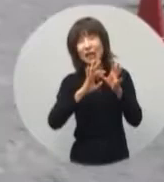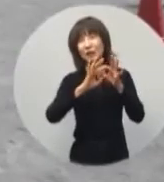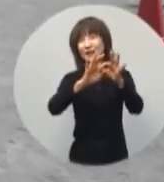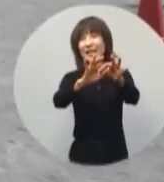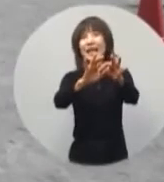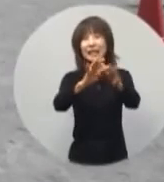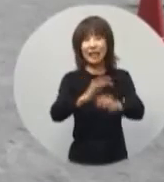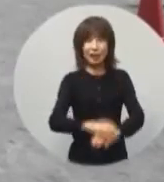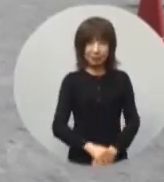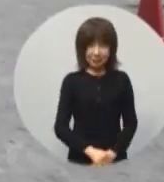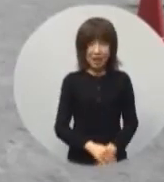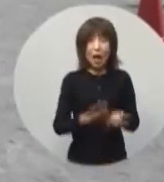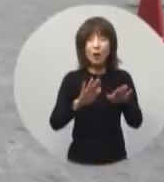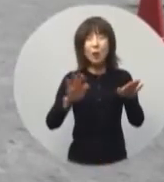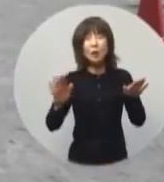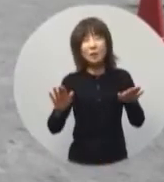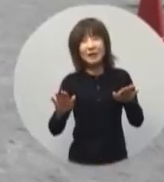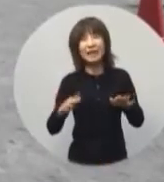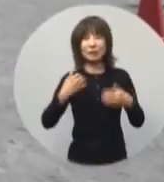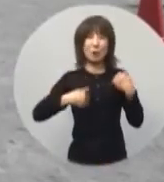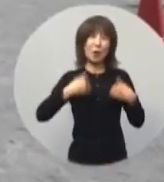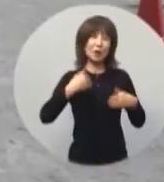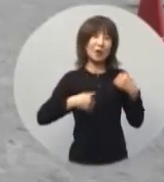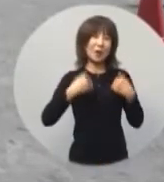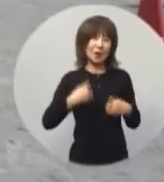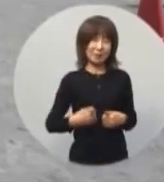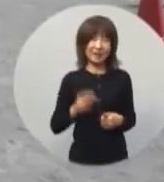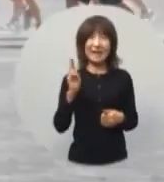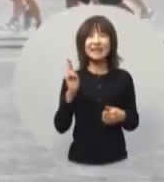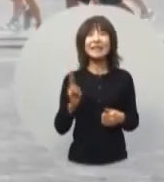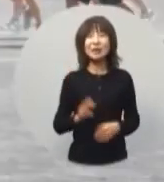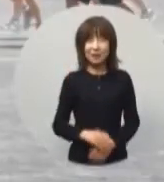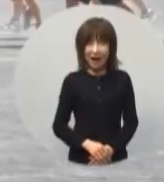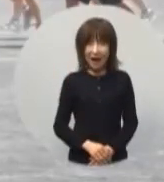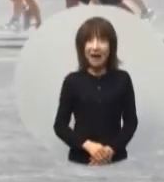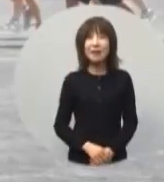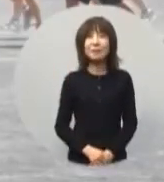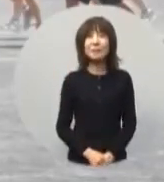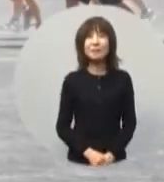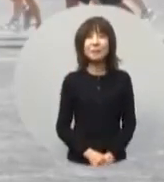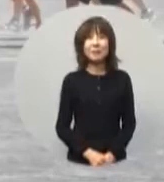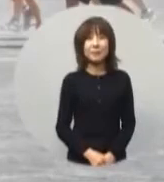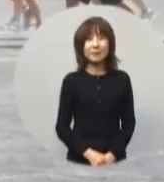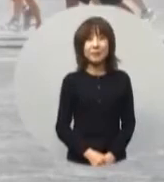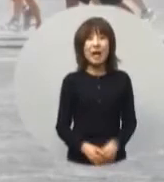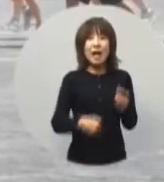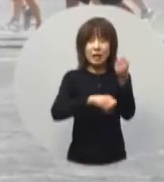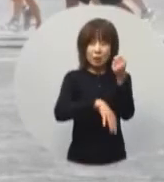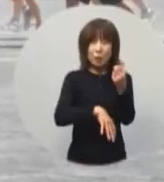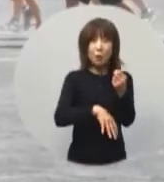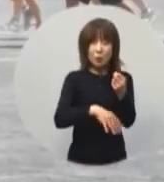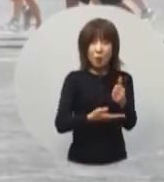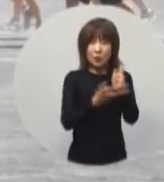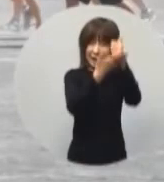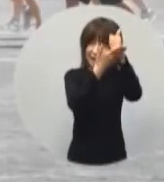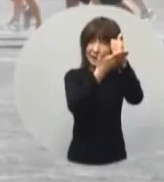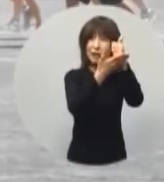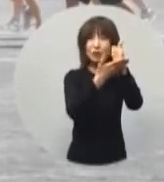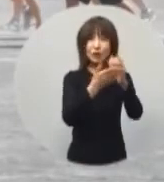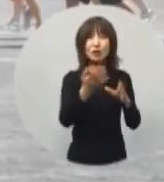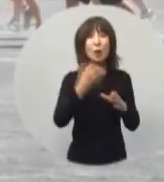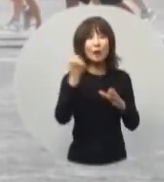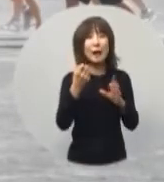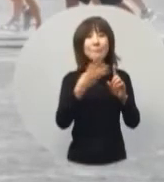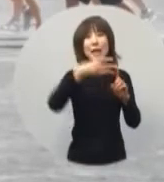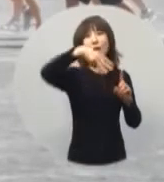。子供たちも大喜びらしいわ。 そうであるか。地元を大切にしてくれる湘南ベ